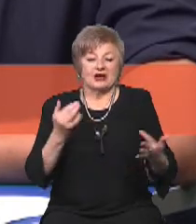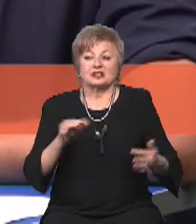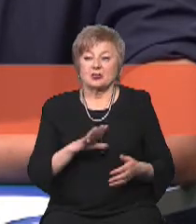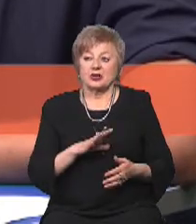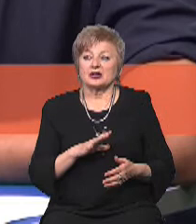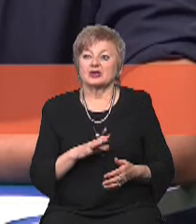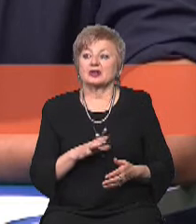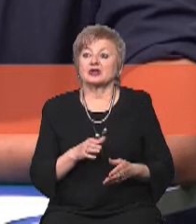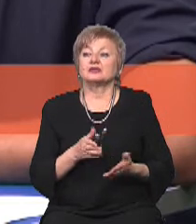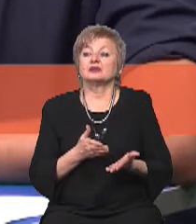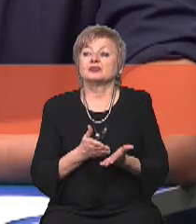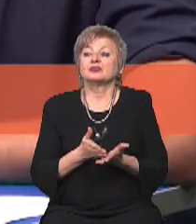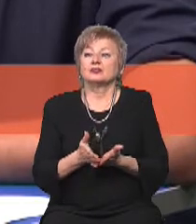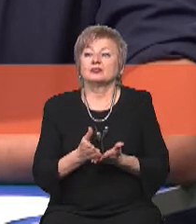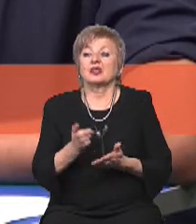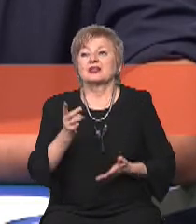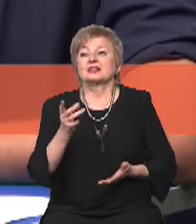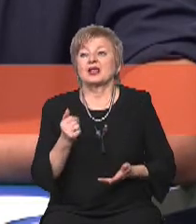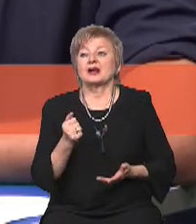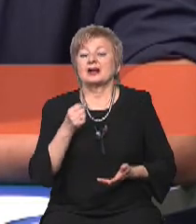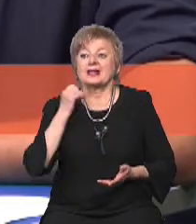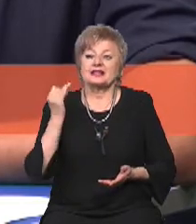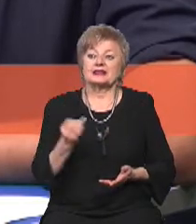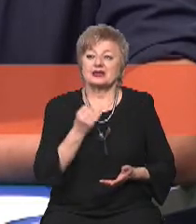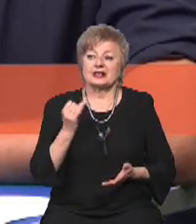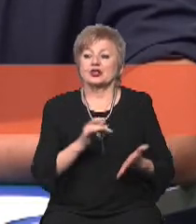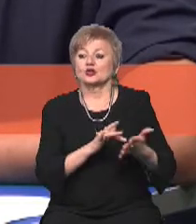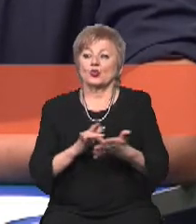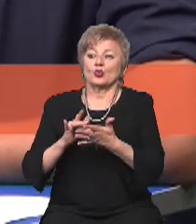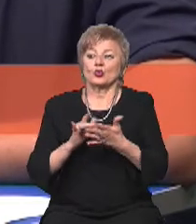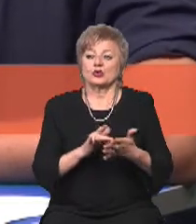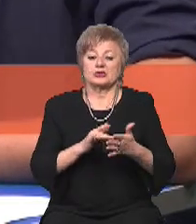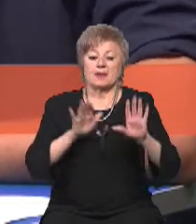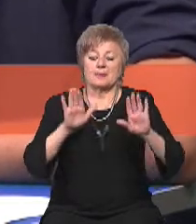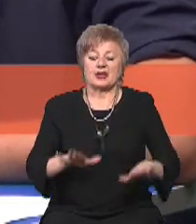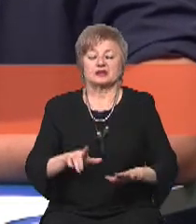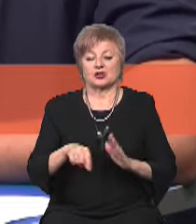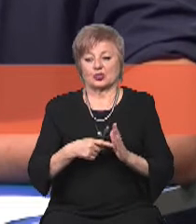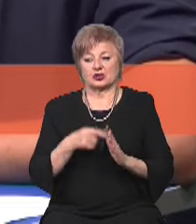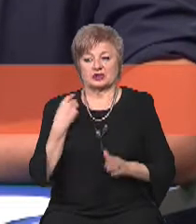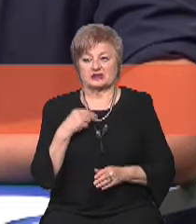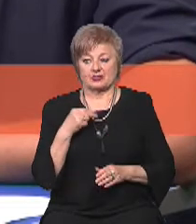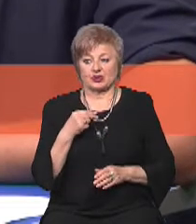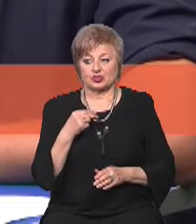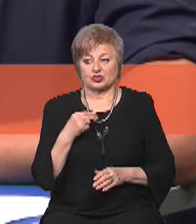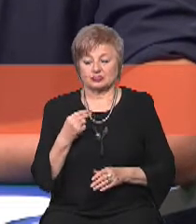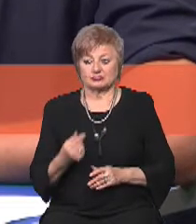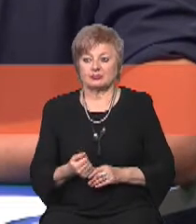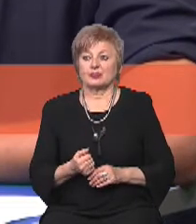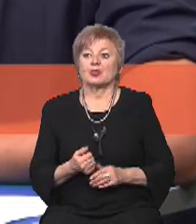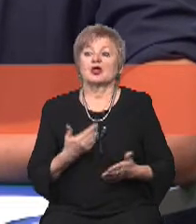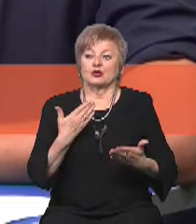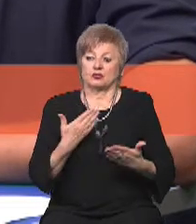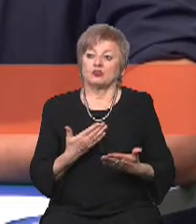з вказівочкою на цікавий туристичний об'єкт міста Запоріжжя з QR-кодом. І